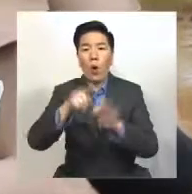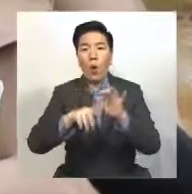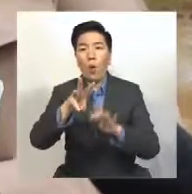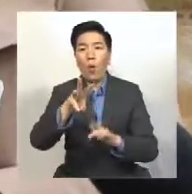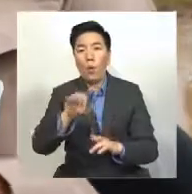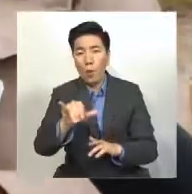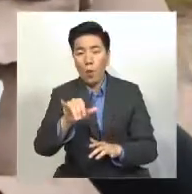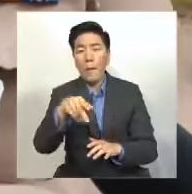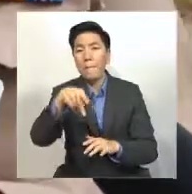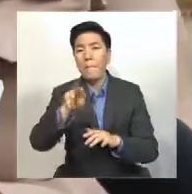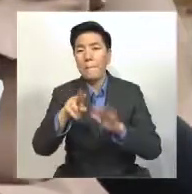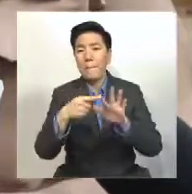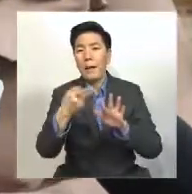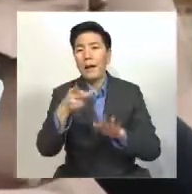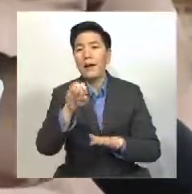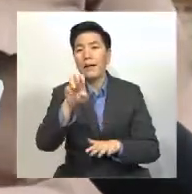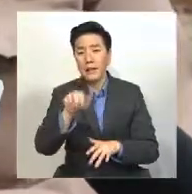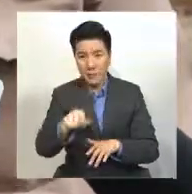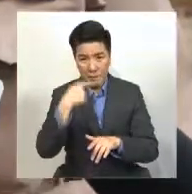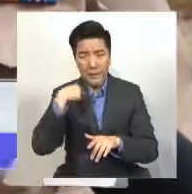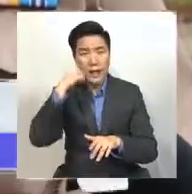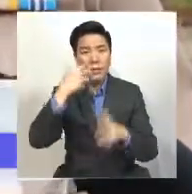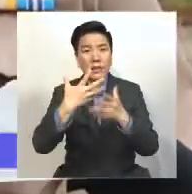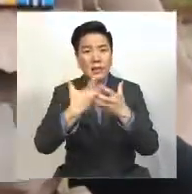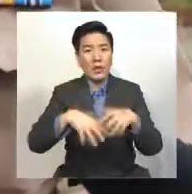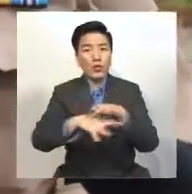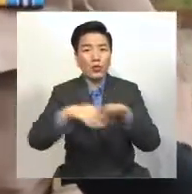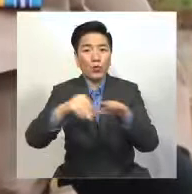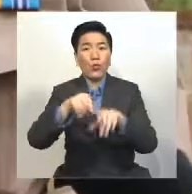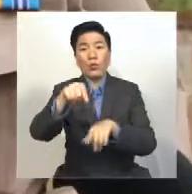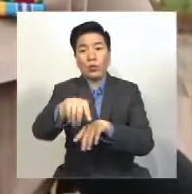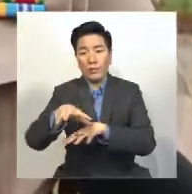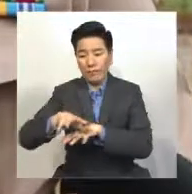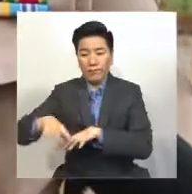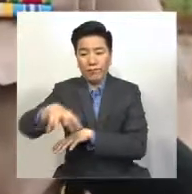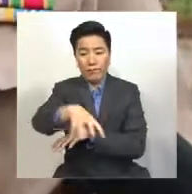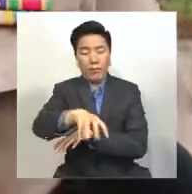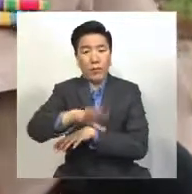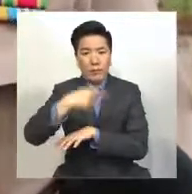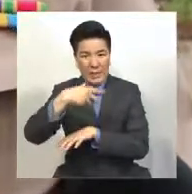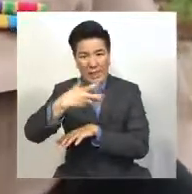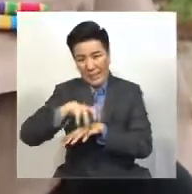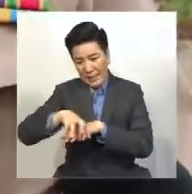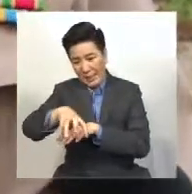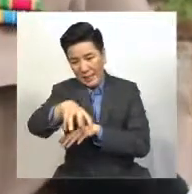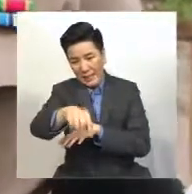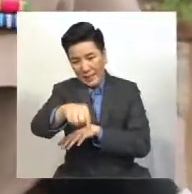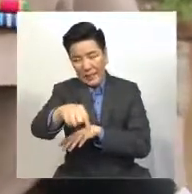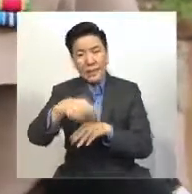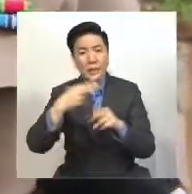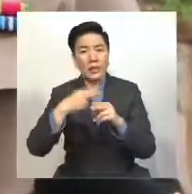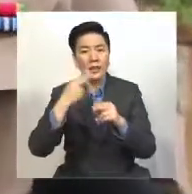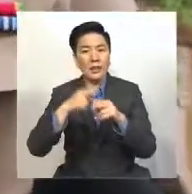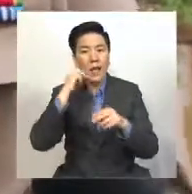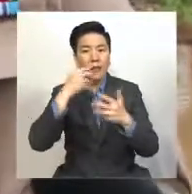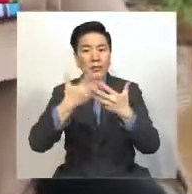ระคือนะครับห้วยพระคือตรงนั้นเราก็จะมีสถานีสูบน้ำด้วยไฟฟ้านะครับของกรมชลประทานนะตั้งอยู่ที่เราเรียกกันทั่วไป